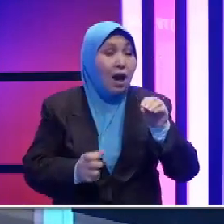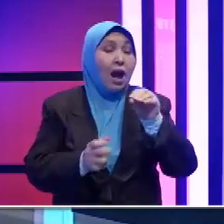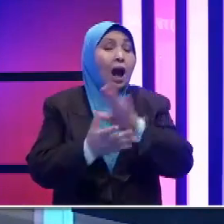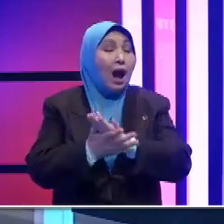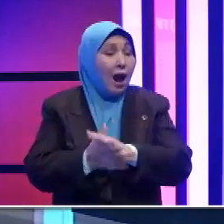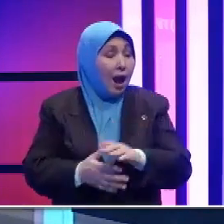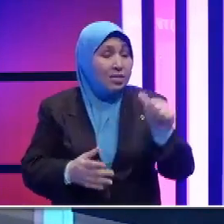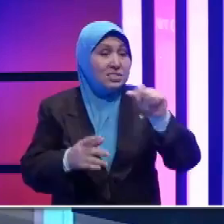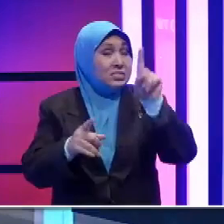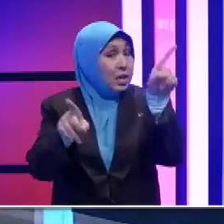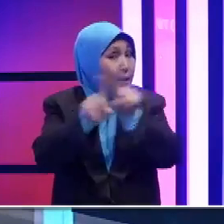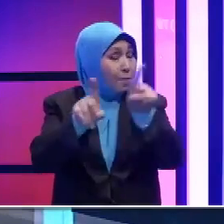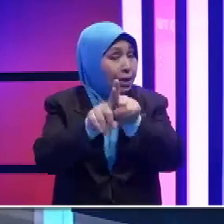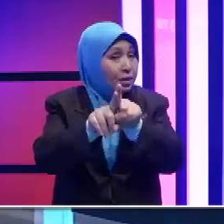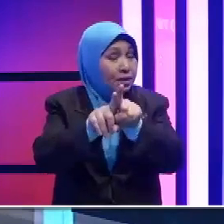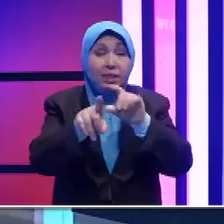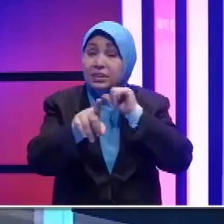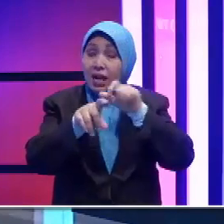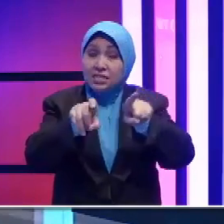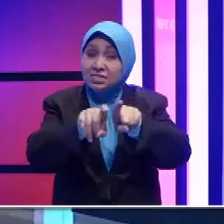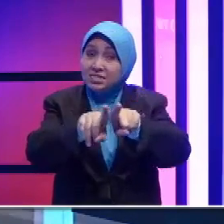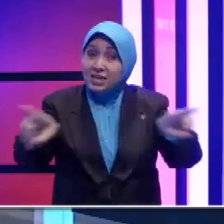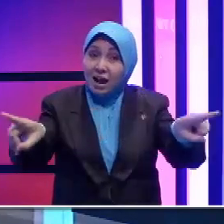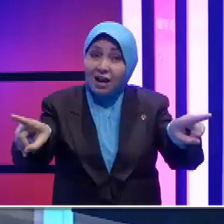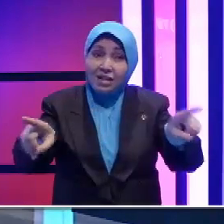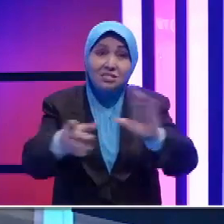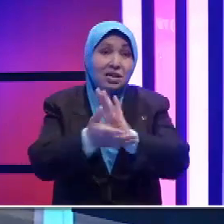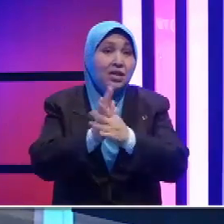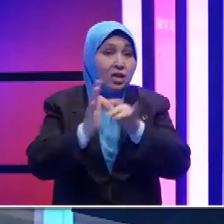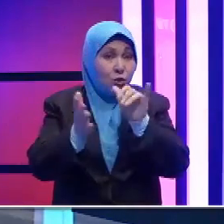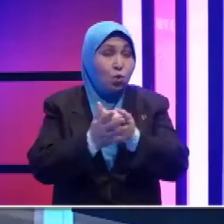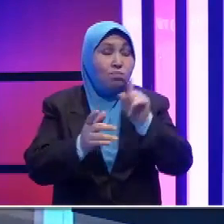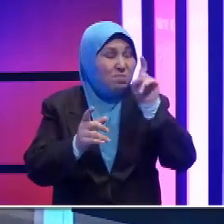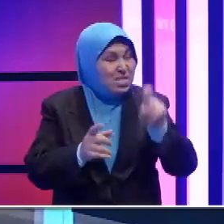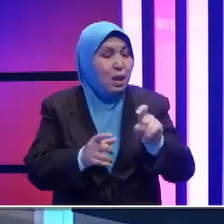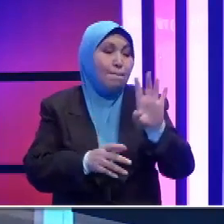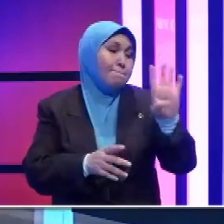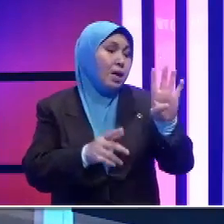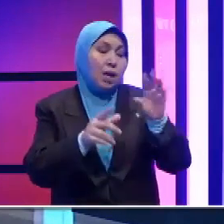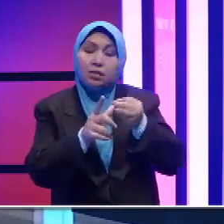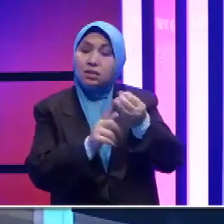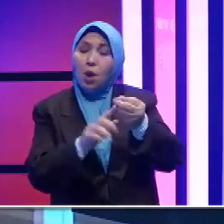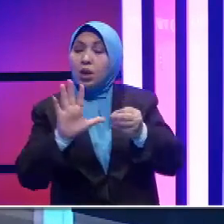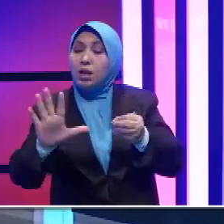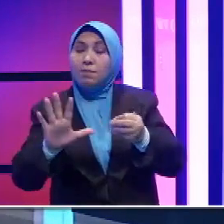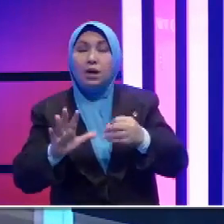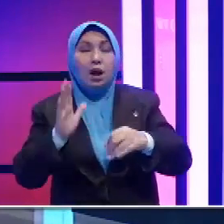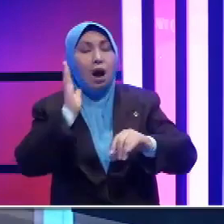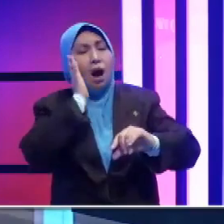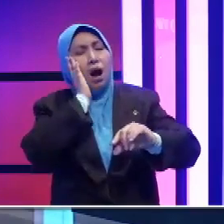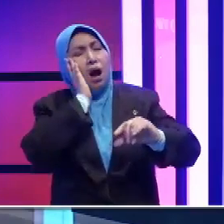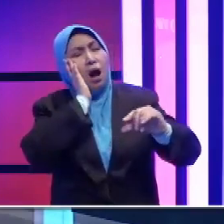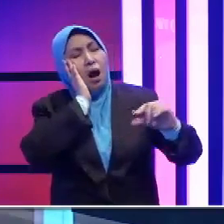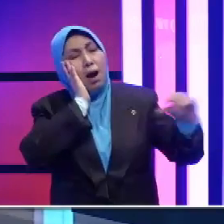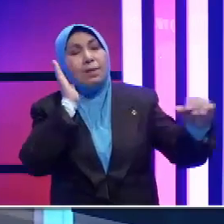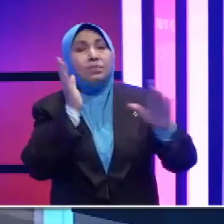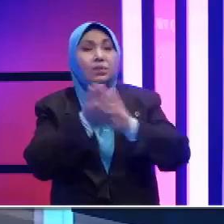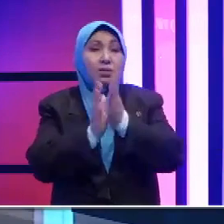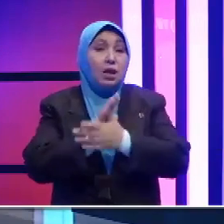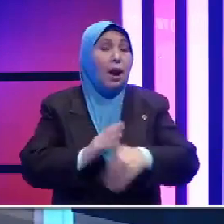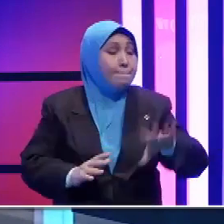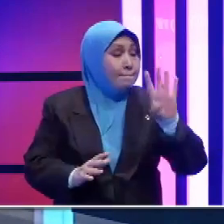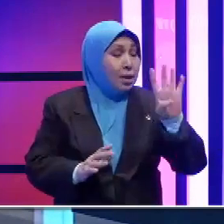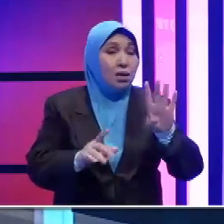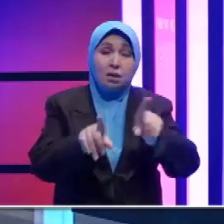satu kalimat itu yang ditabuh rela satu kali menjadi yang tuh memang keempat atau lima harakat jadi emak nih